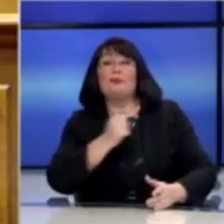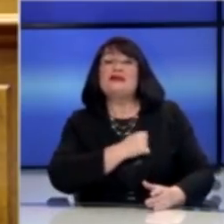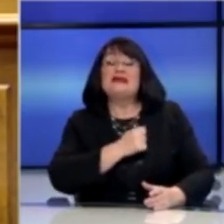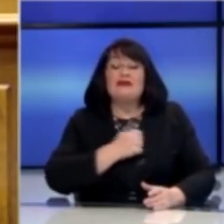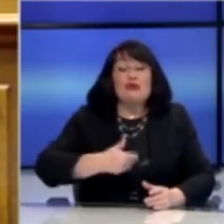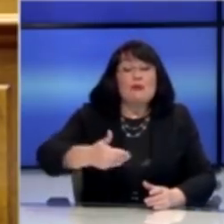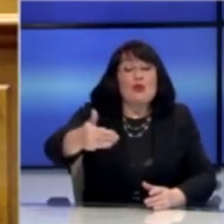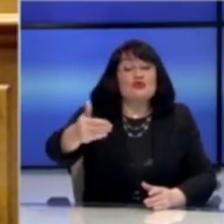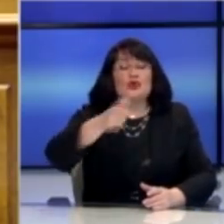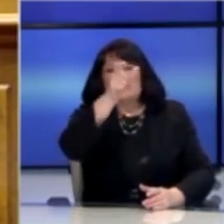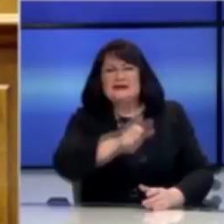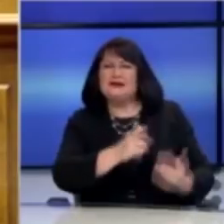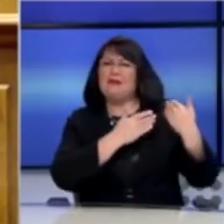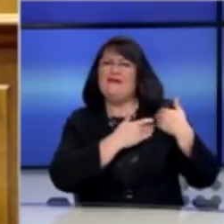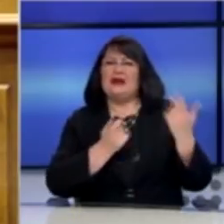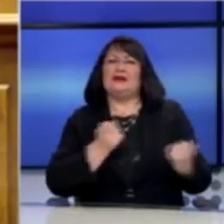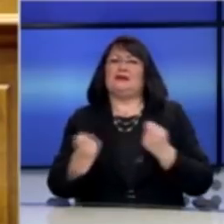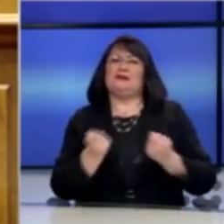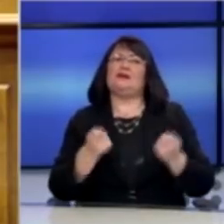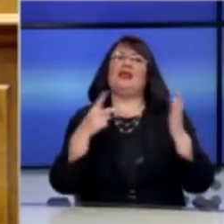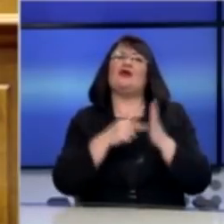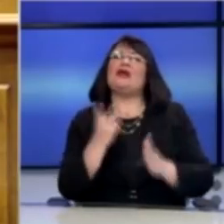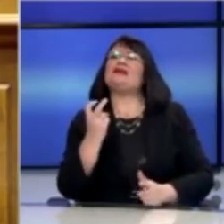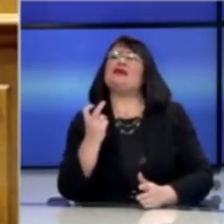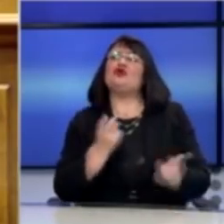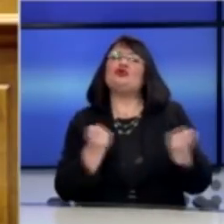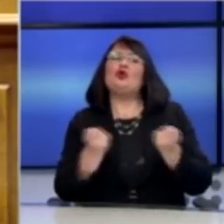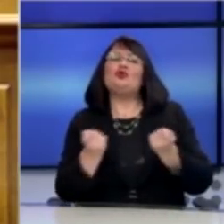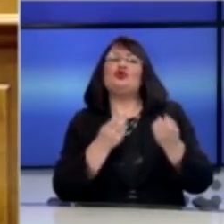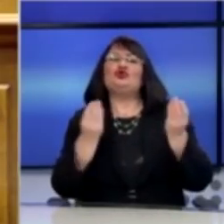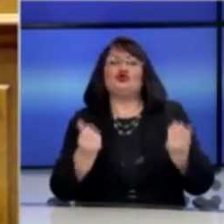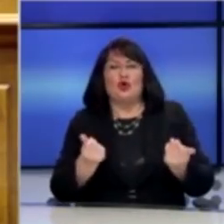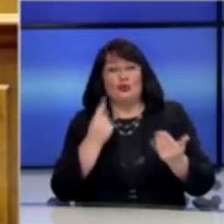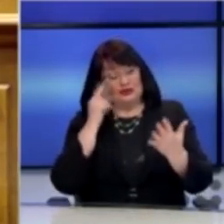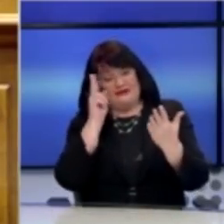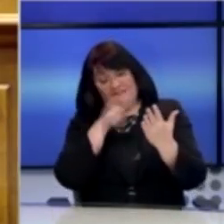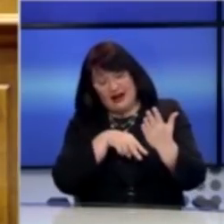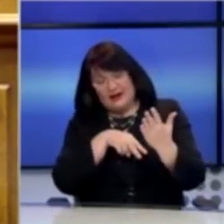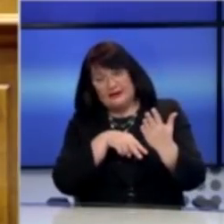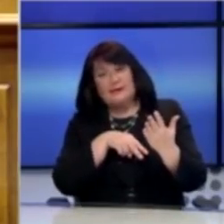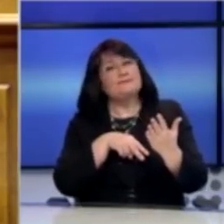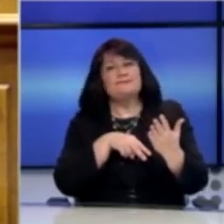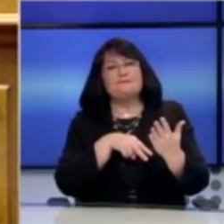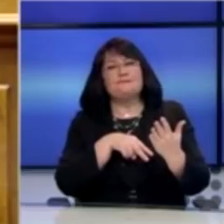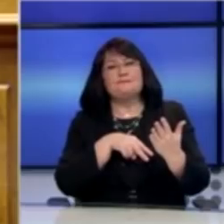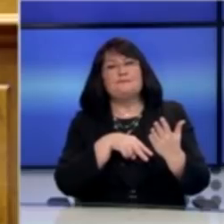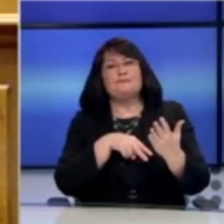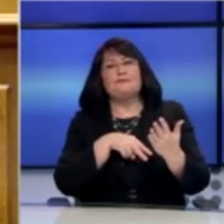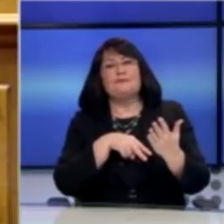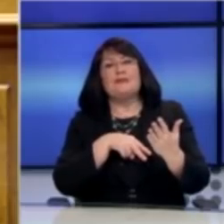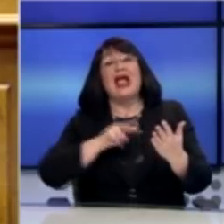για το πώς διαχειριστήκατε την κρίση του 2020 όπως καταγράφεται μέσα, είναι